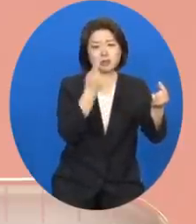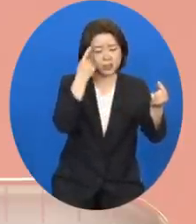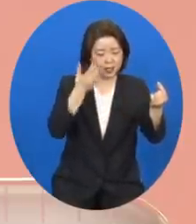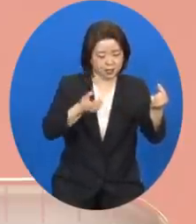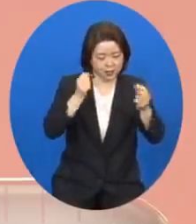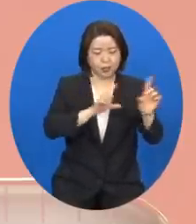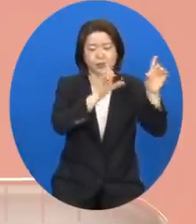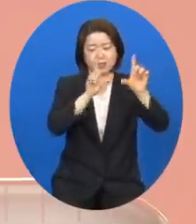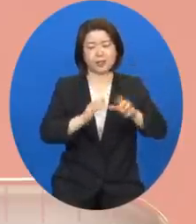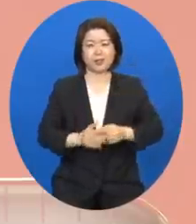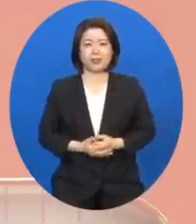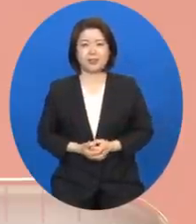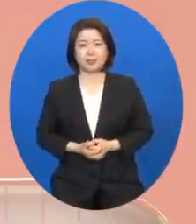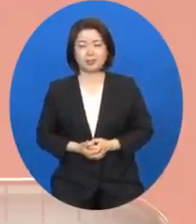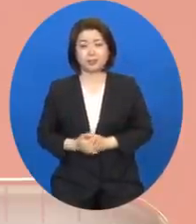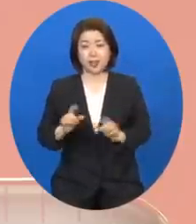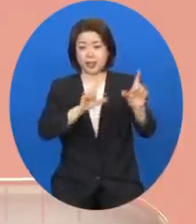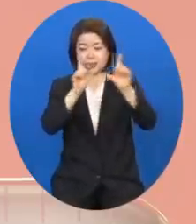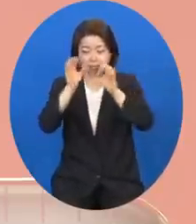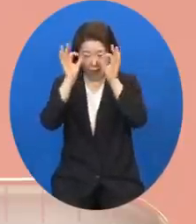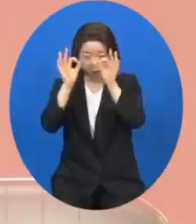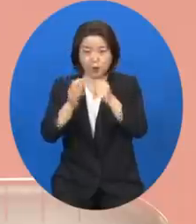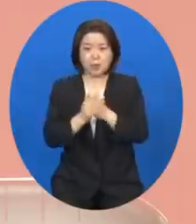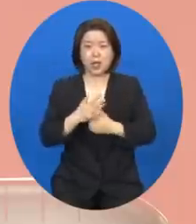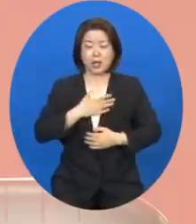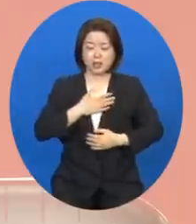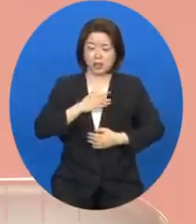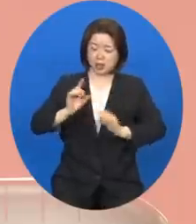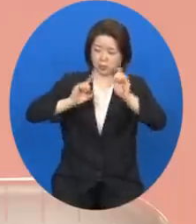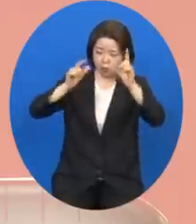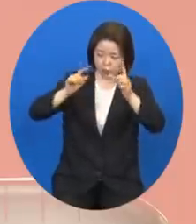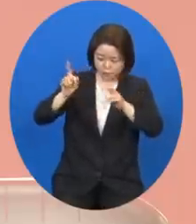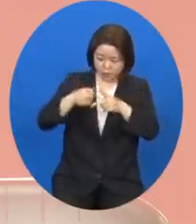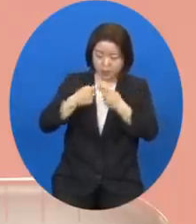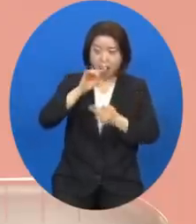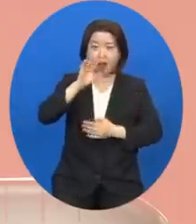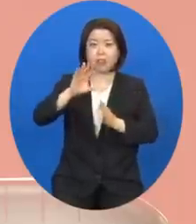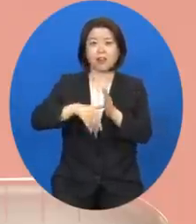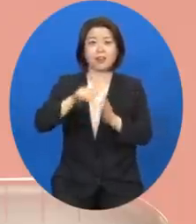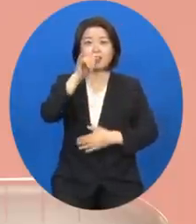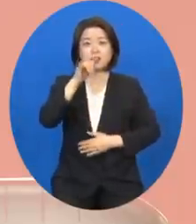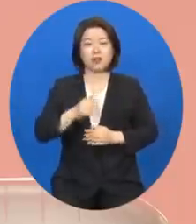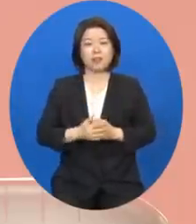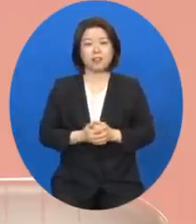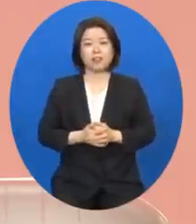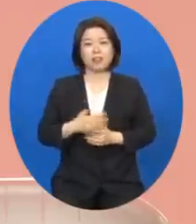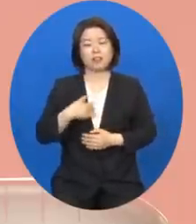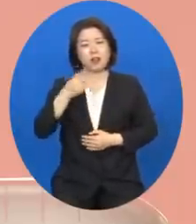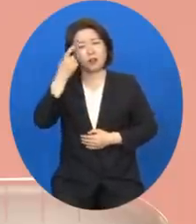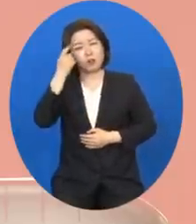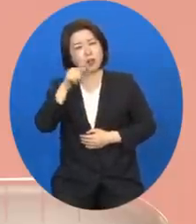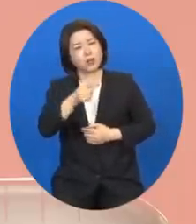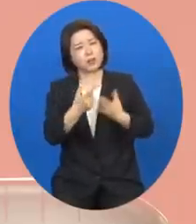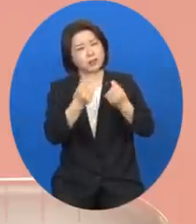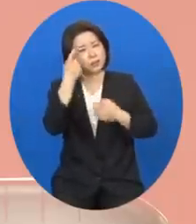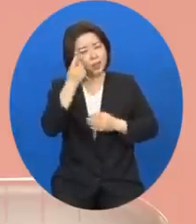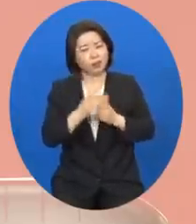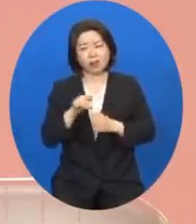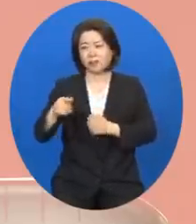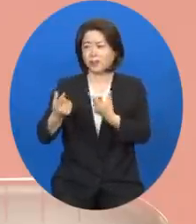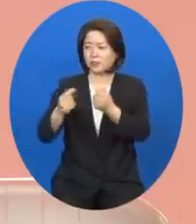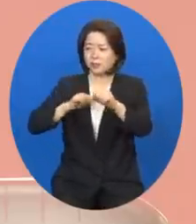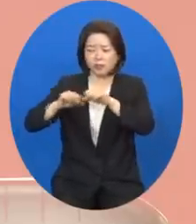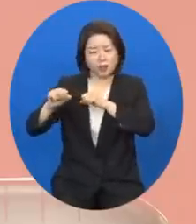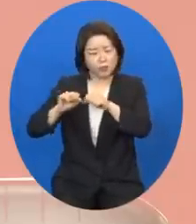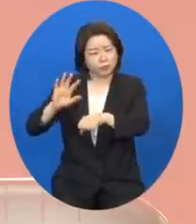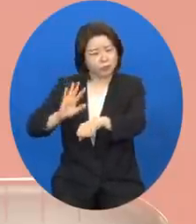여러분, 살다가 보면 자기가 이해가 안 될 때가 있습니다. 나는 왜 이런 생각을 하고 왜 나는 이런 행동을